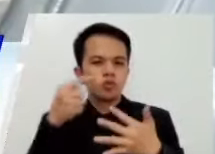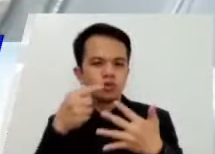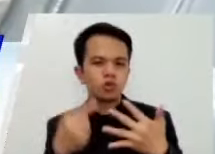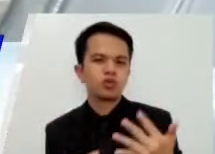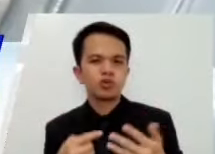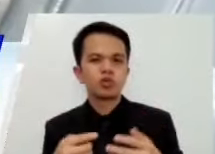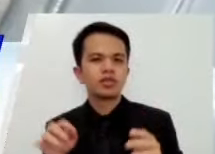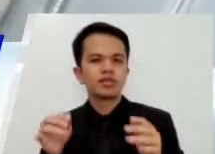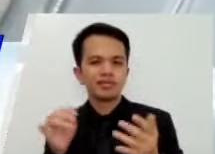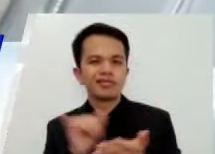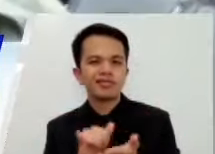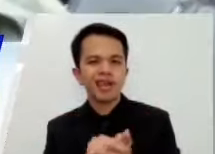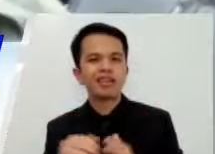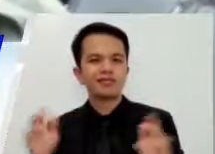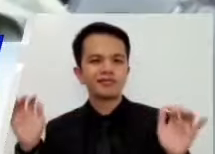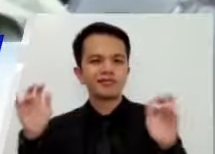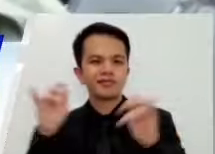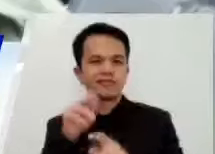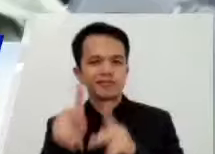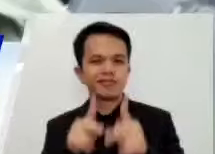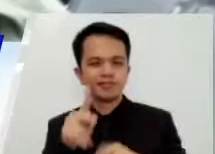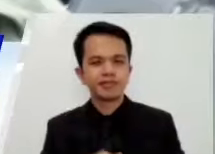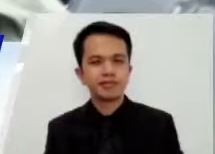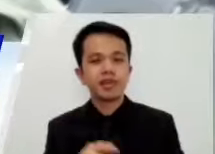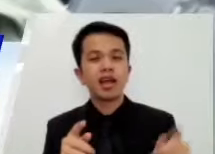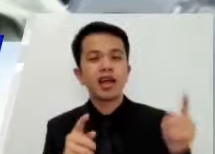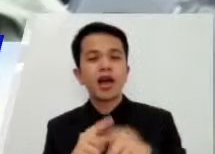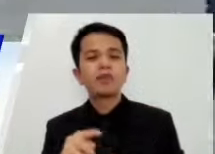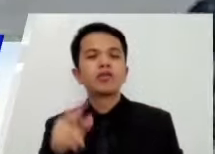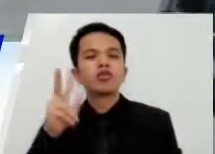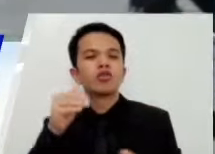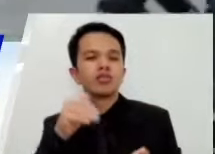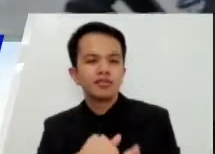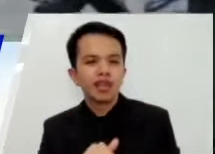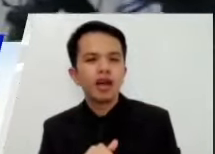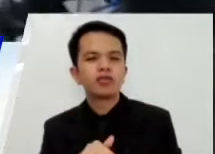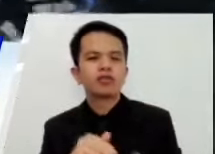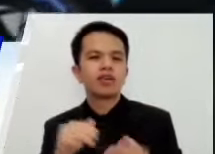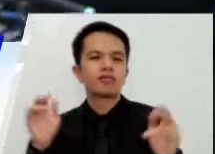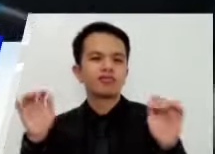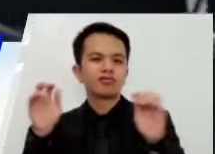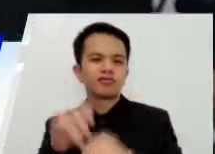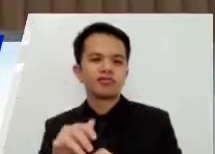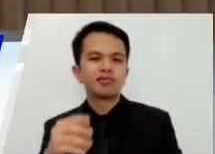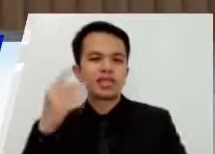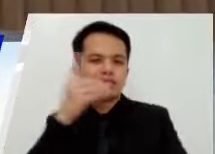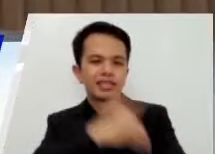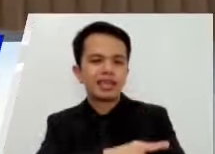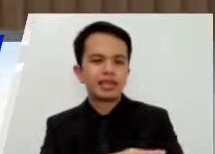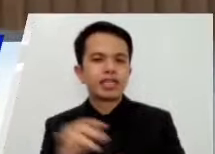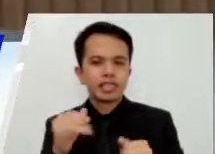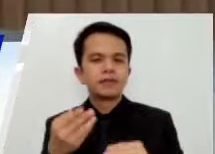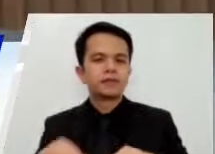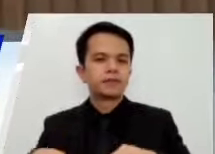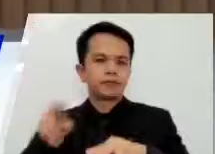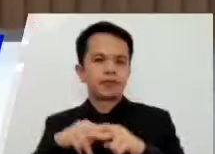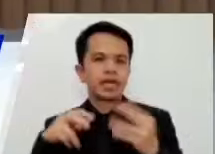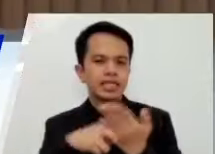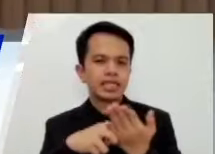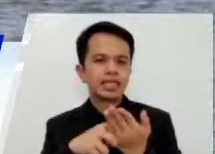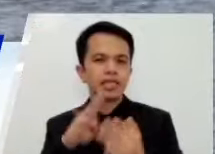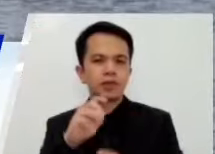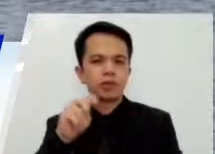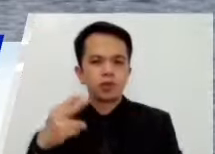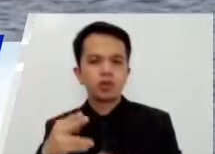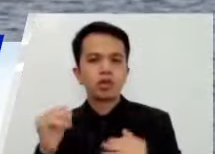mga biyahero. Tinatayang aabot sa 30,000 yan kada araw. Nagdagdag na rin sila ng mga ticketing booth. At para mabilis ang